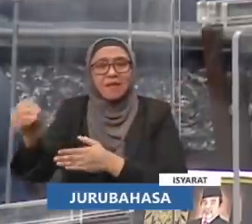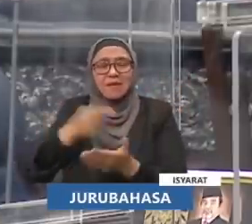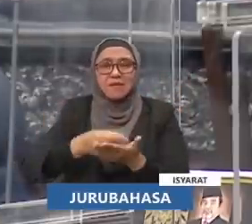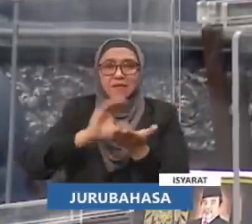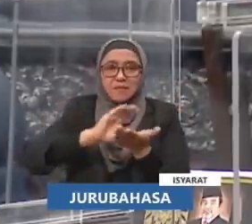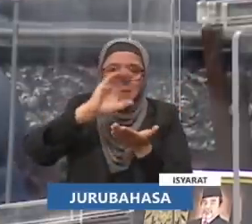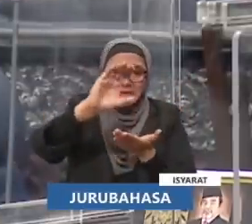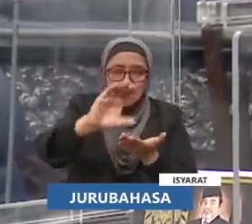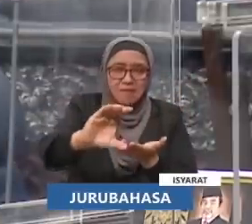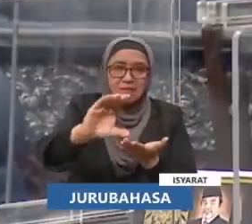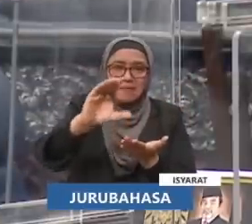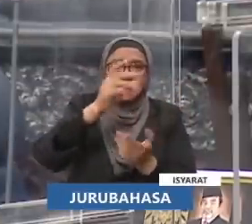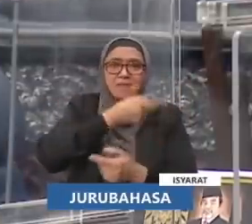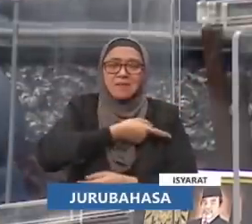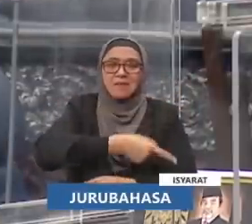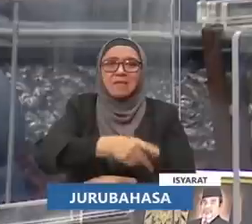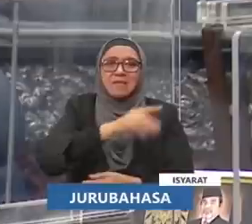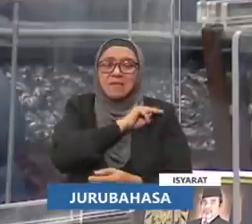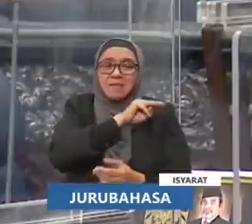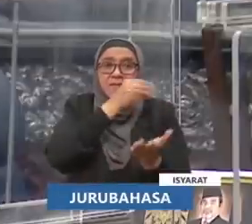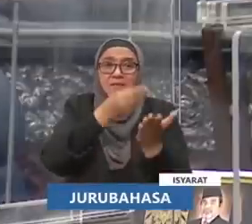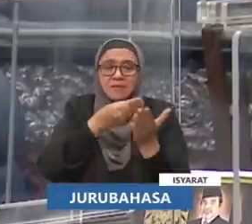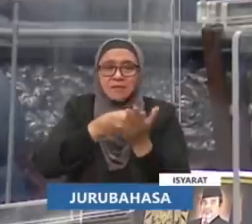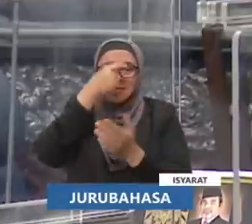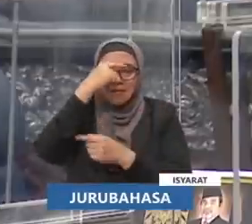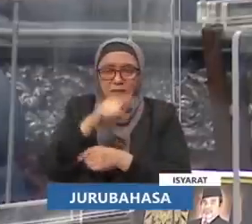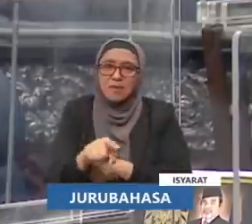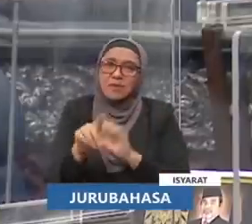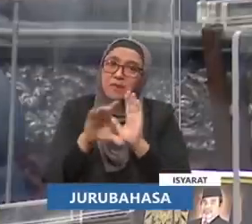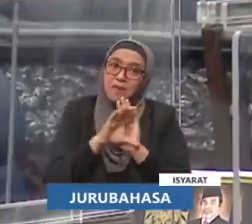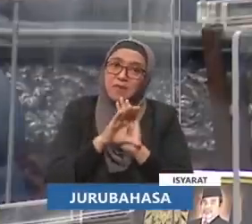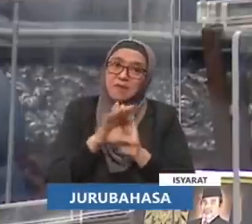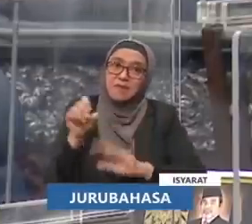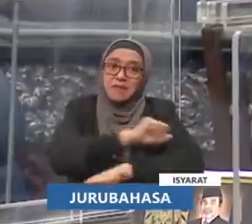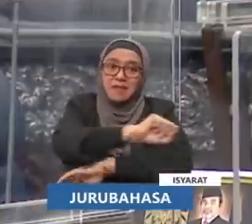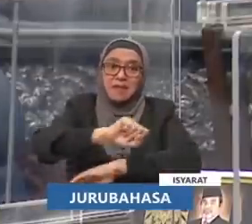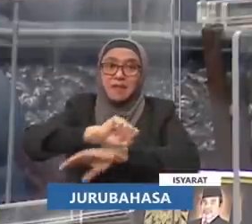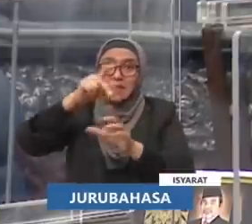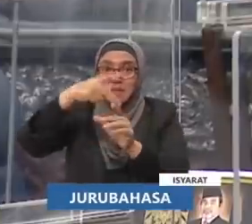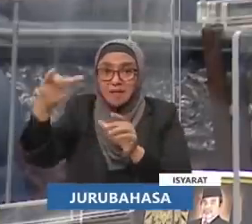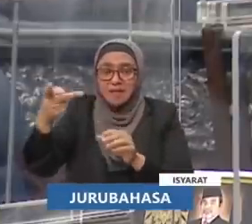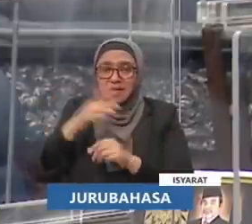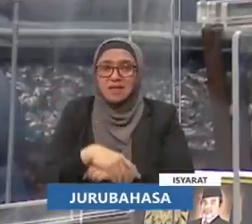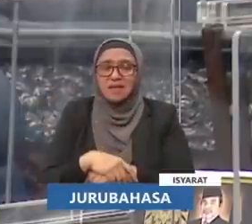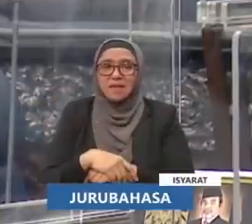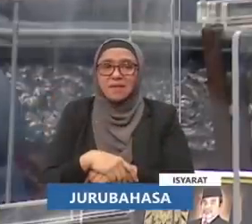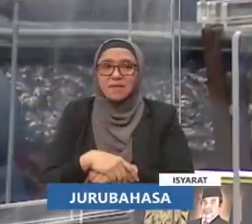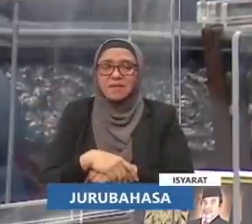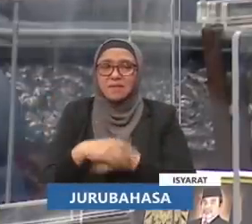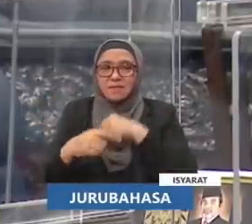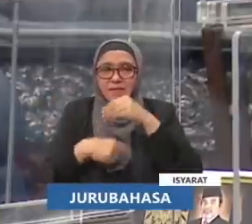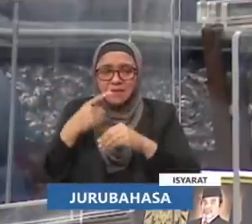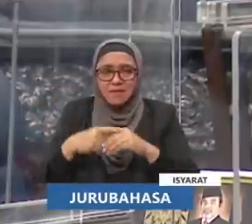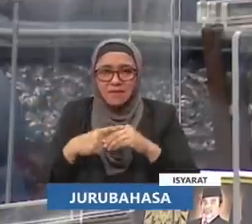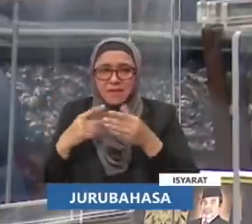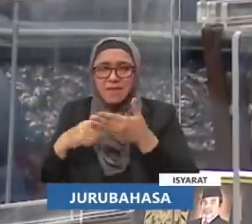oleh Menteri Kewangan untuk umpamanya sawah padi berkenaan dengan irrigation,